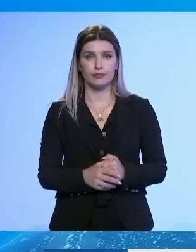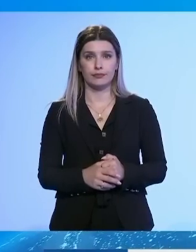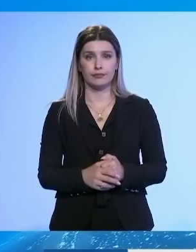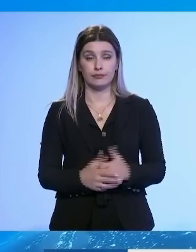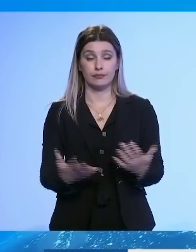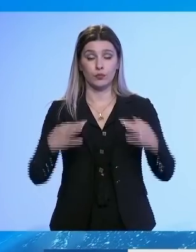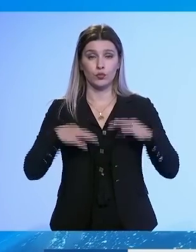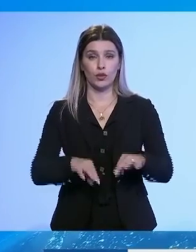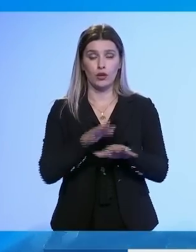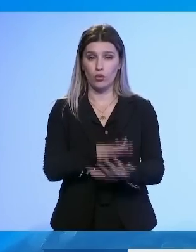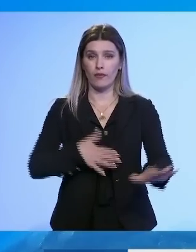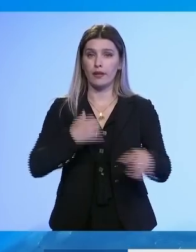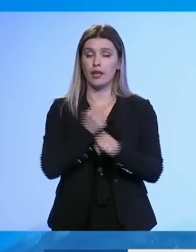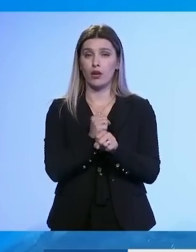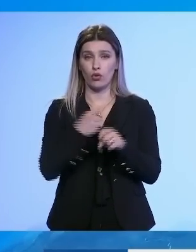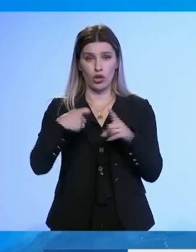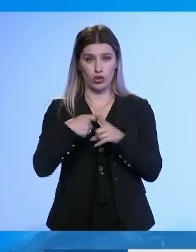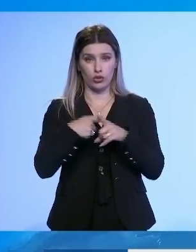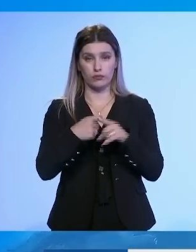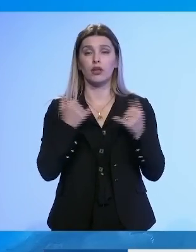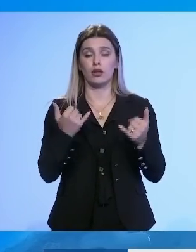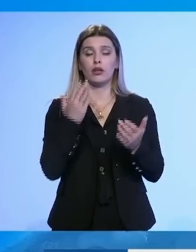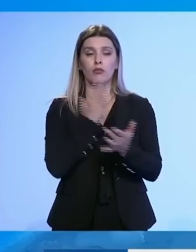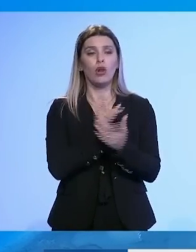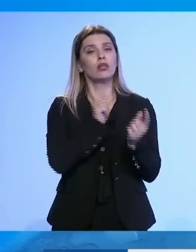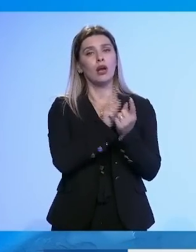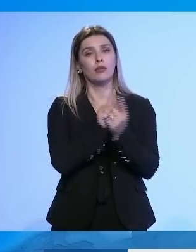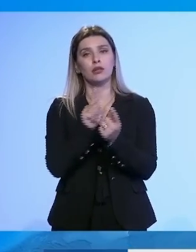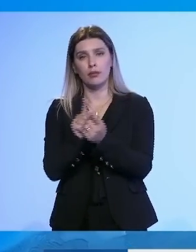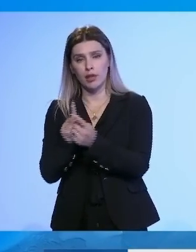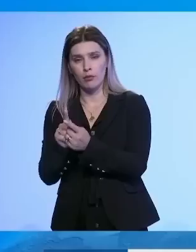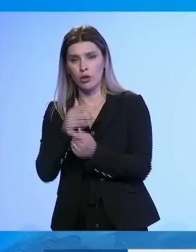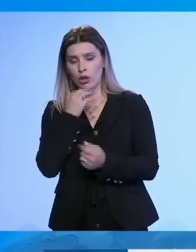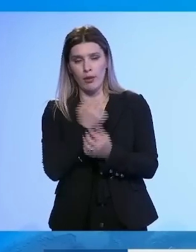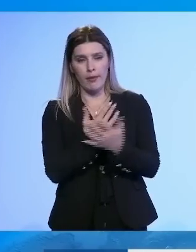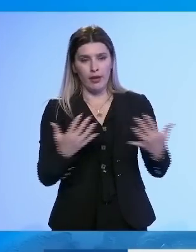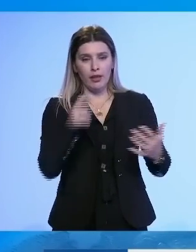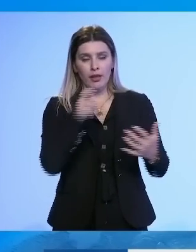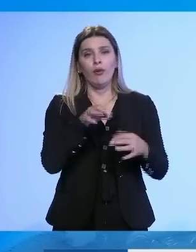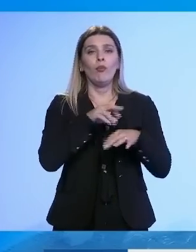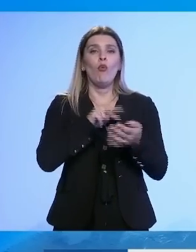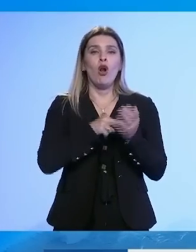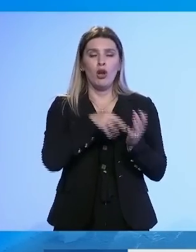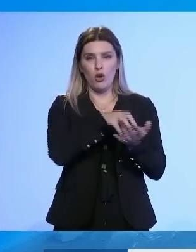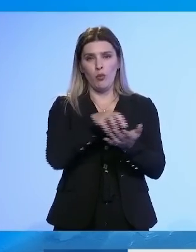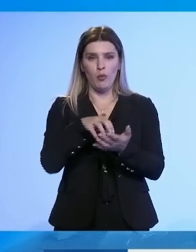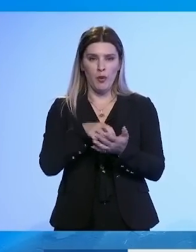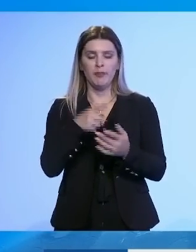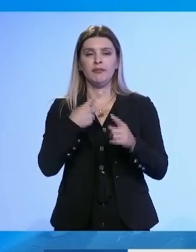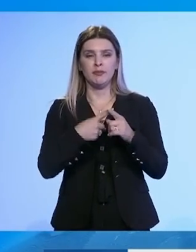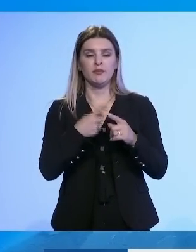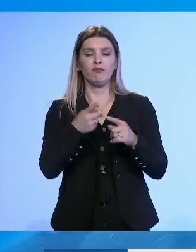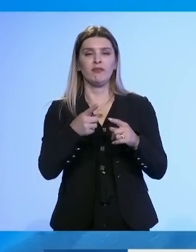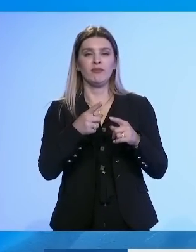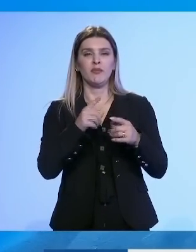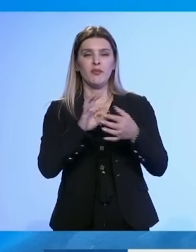E kryetari i Kuvendit të Kosovës Glauko Njufca ka zhvilluar disa takime në Strasburg me udhëheqës të grupeve politike, komiteteve dhe të